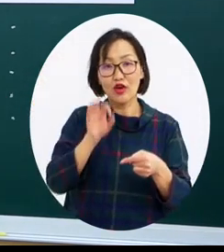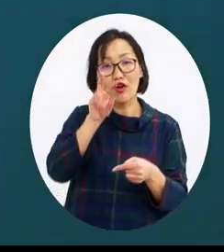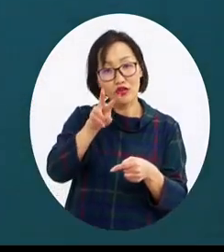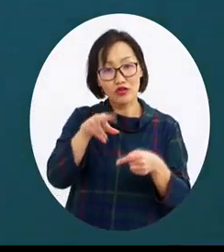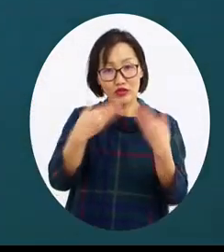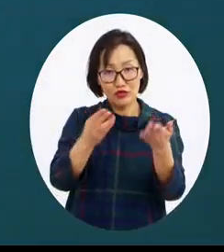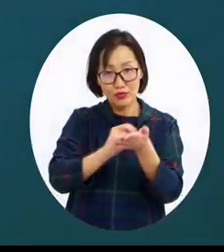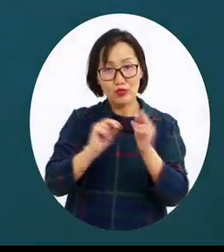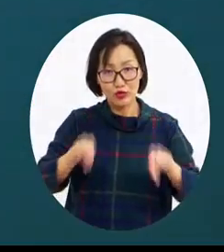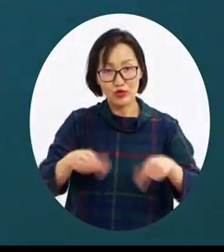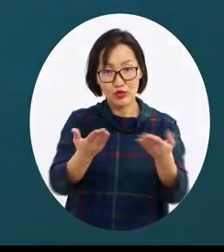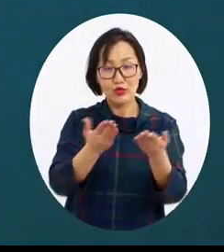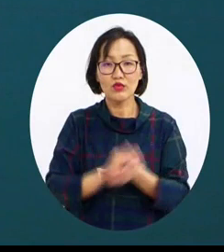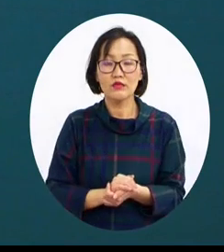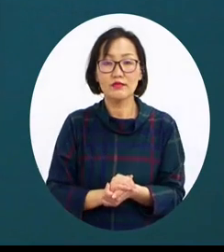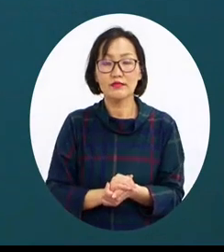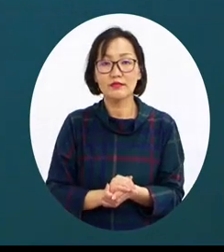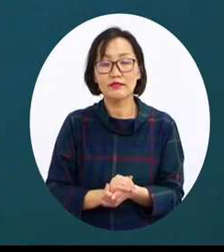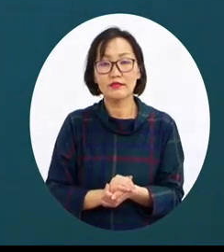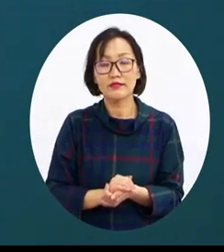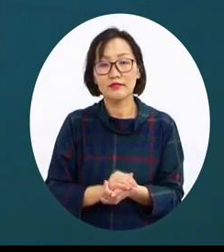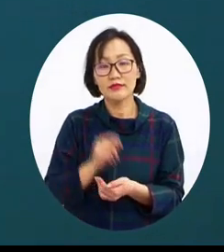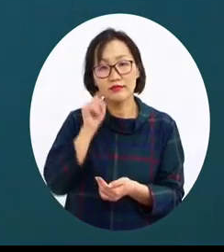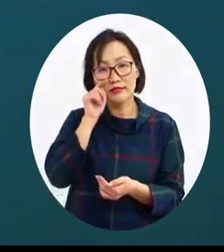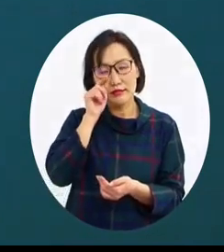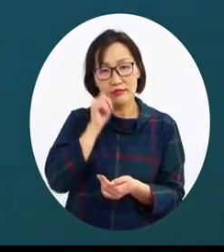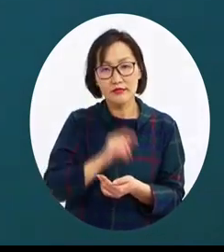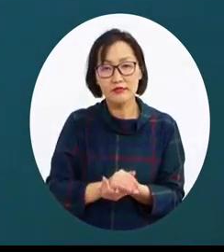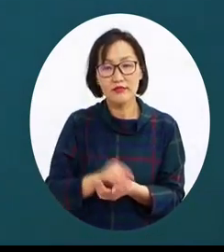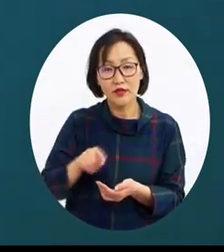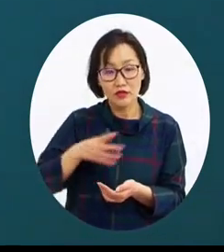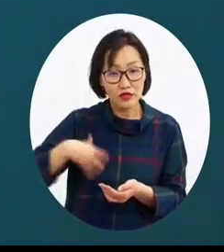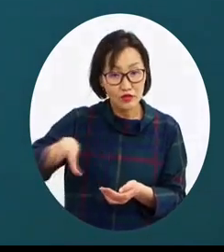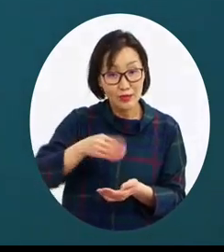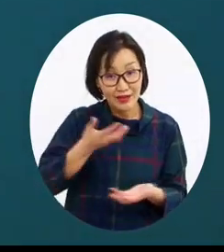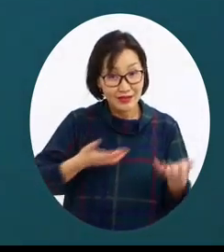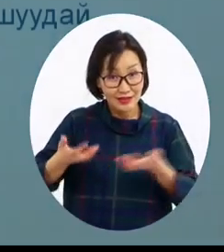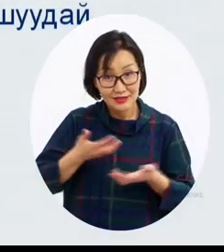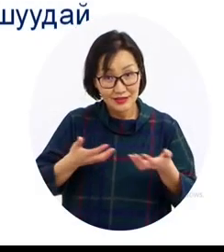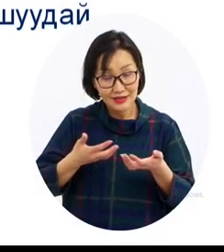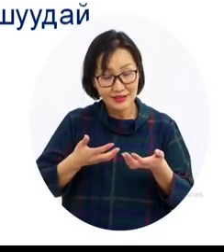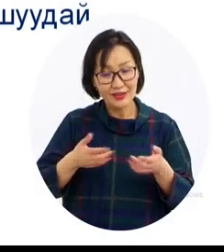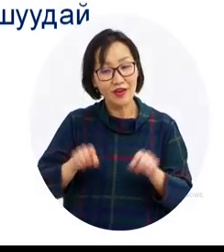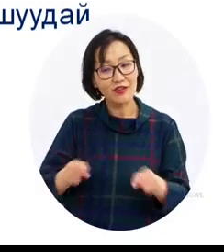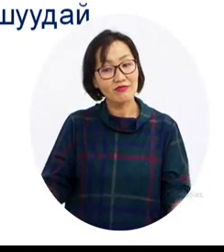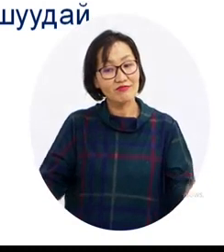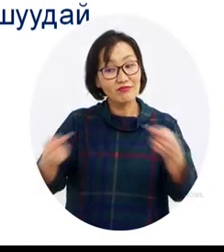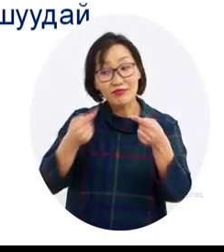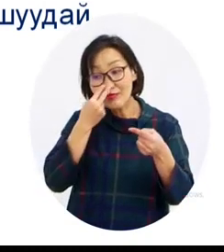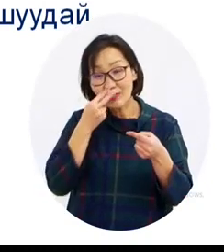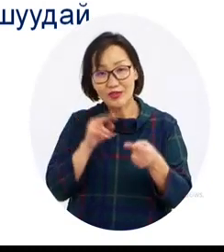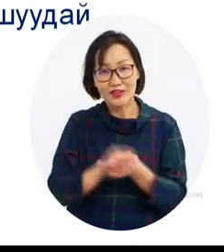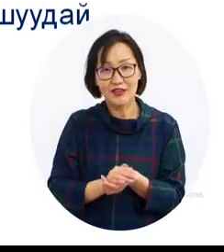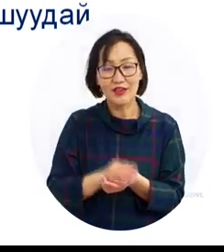шүү. Ингиж холбочоод дараа нь үгсээ биччих бас болно. За одоо цөмөрөө ярилцаад зэрэг